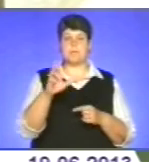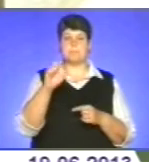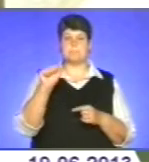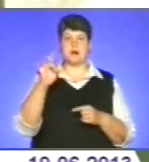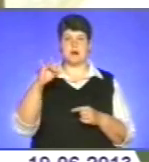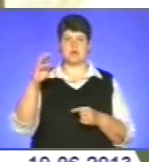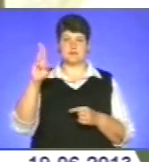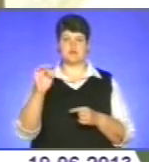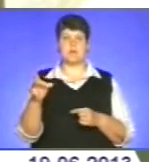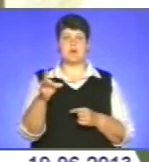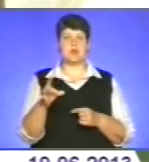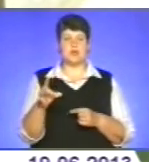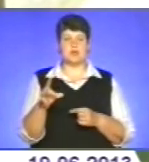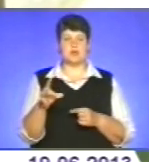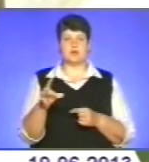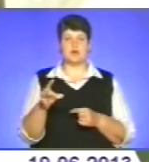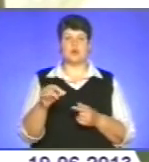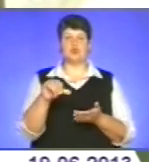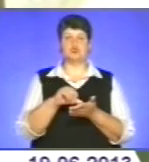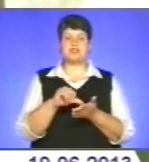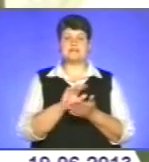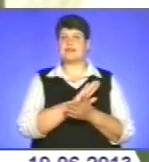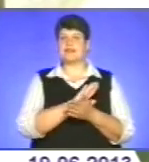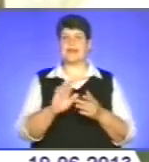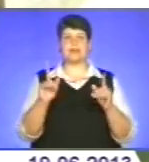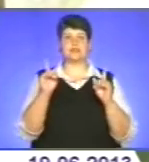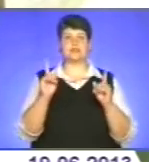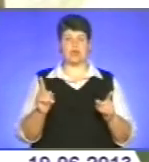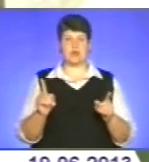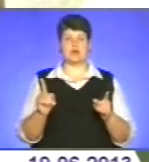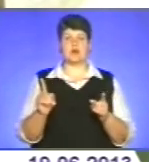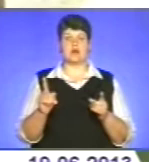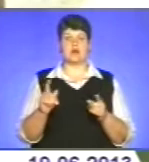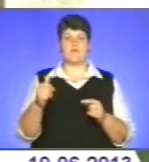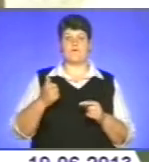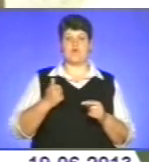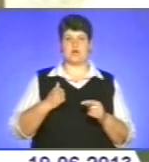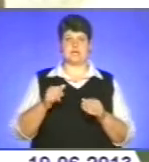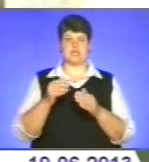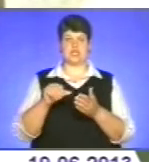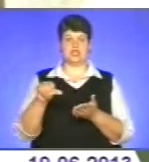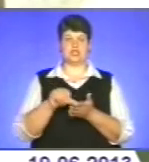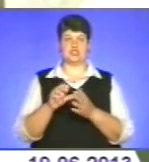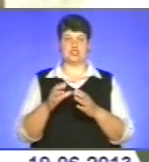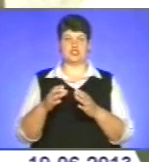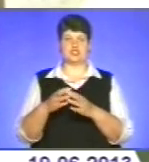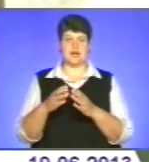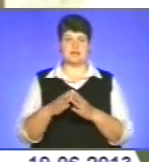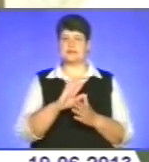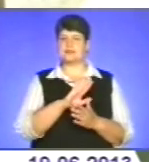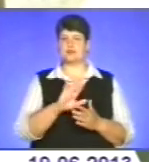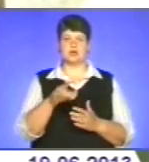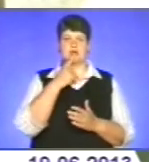районі, участвовали не тільки воїнські частини, не тільки